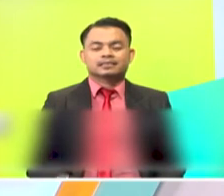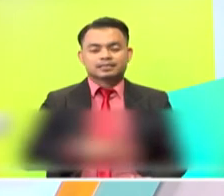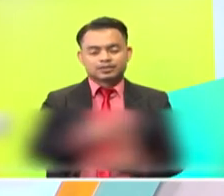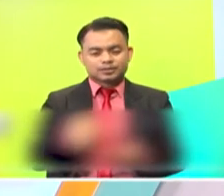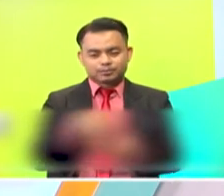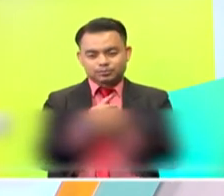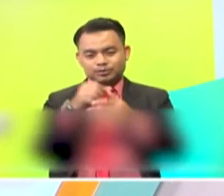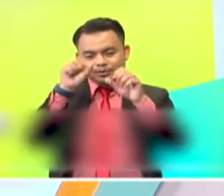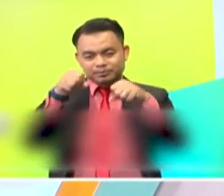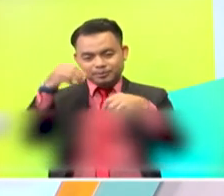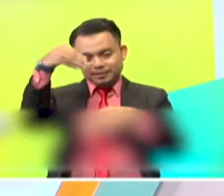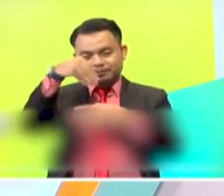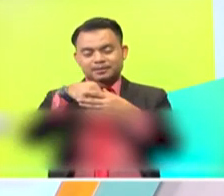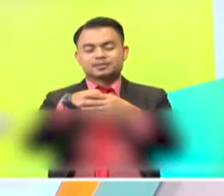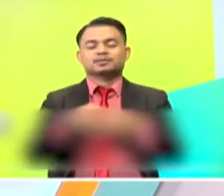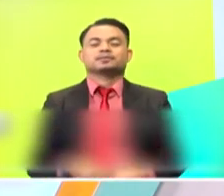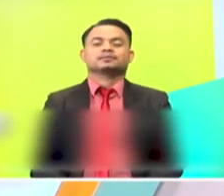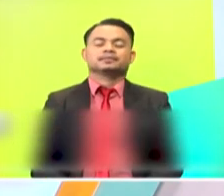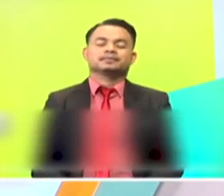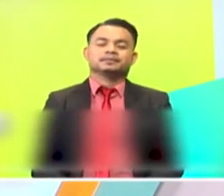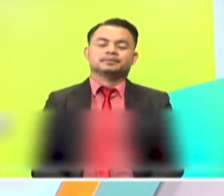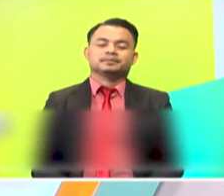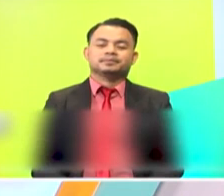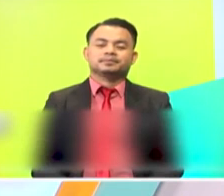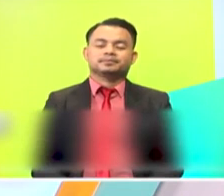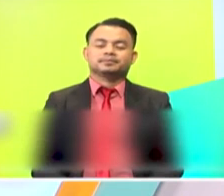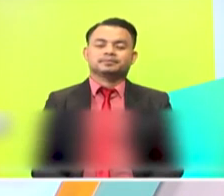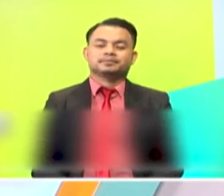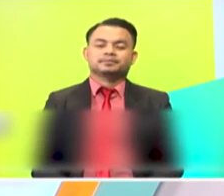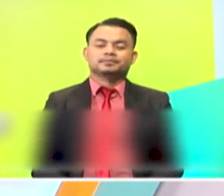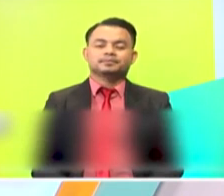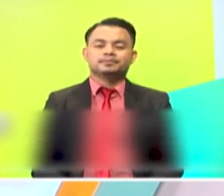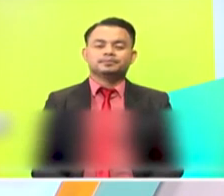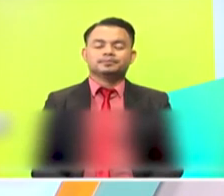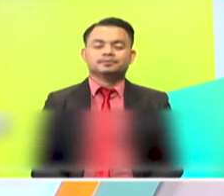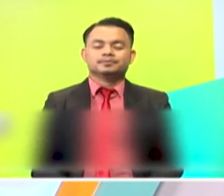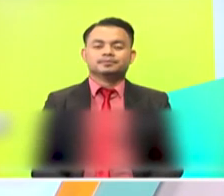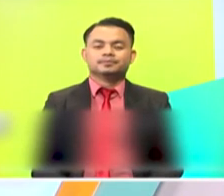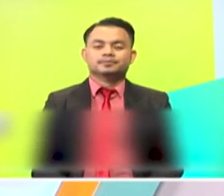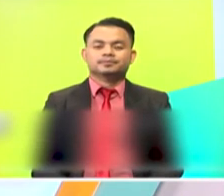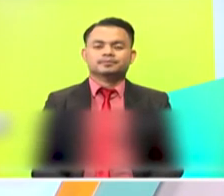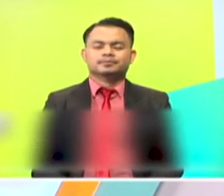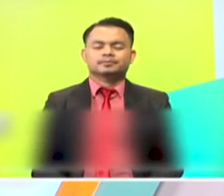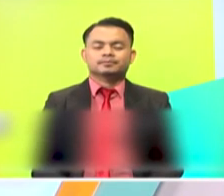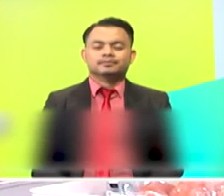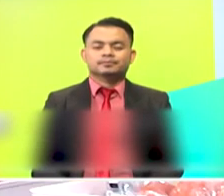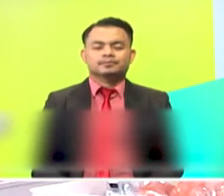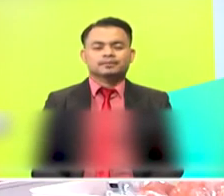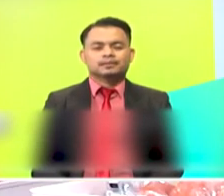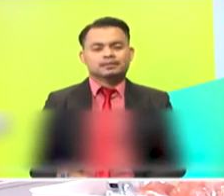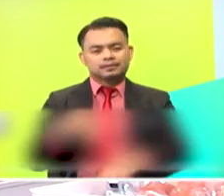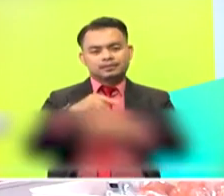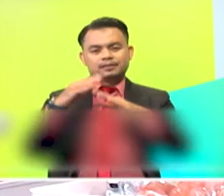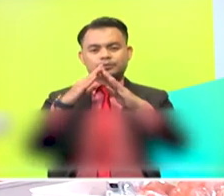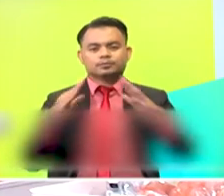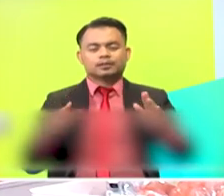chuckles tuh cukup terus oke oke jakkarin kadang kencak gue kalau di rumah kalau